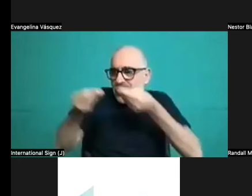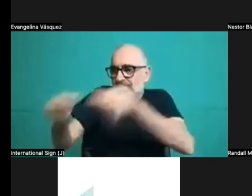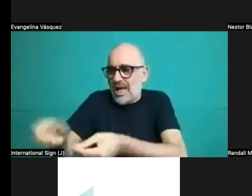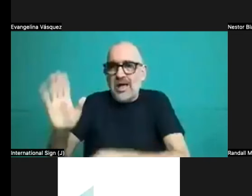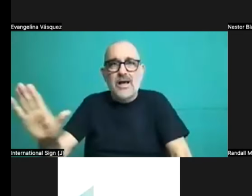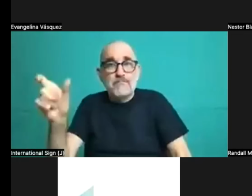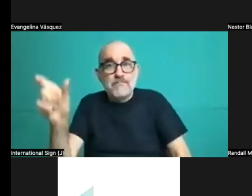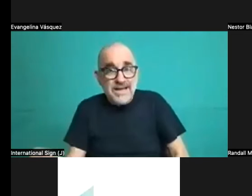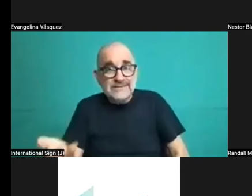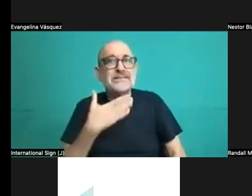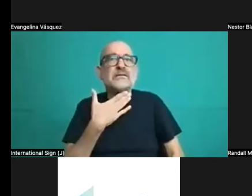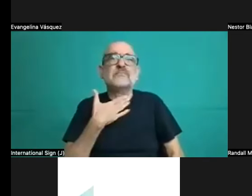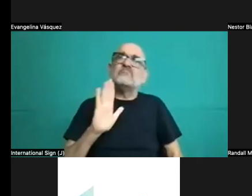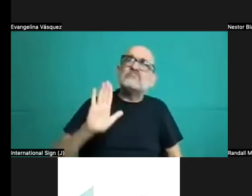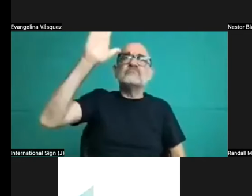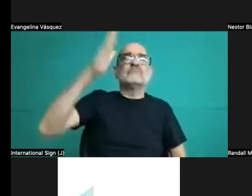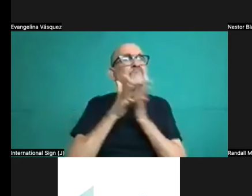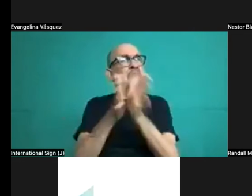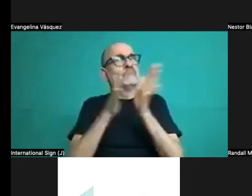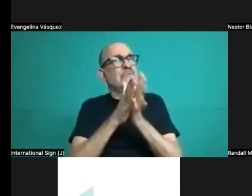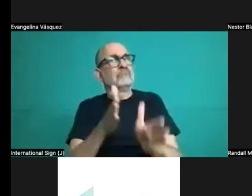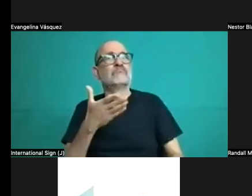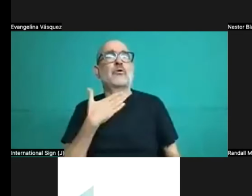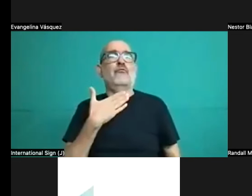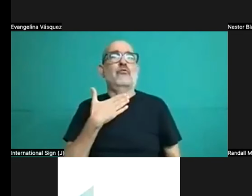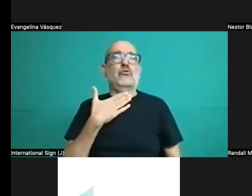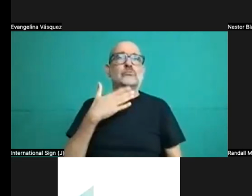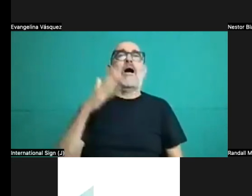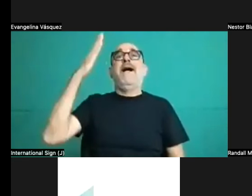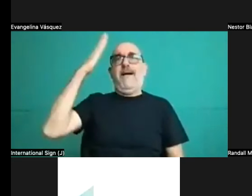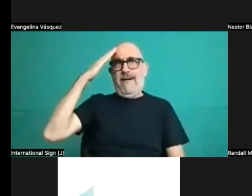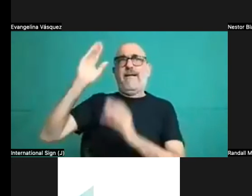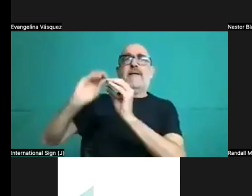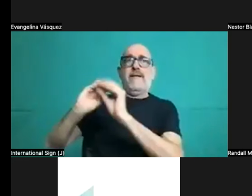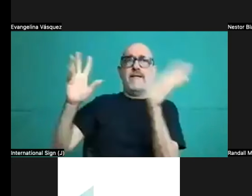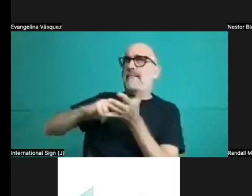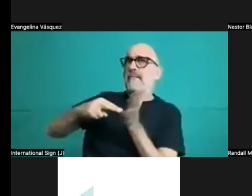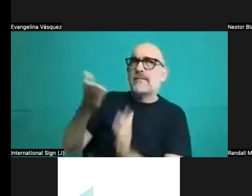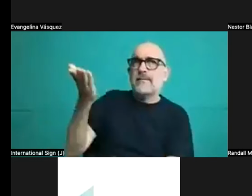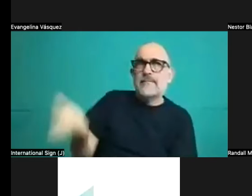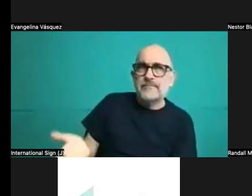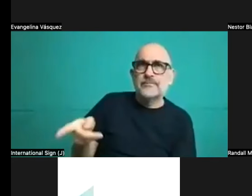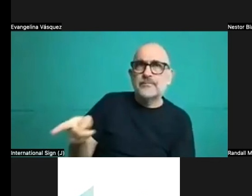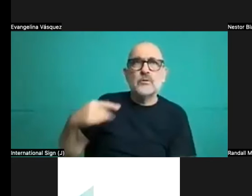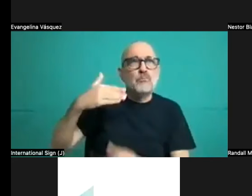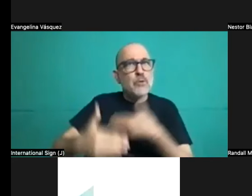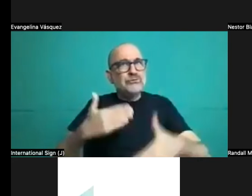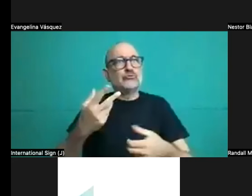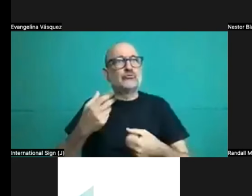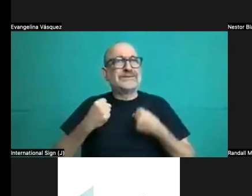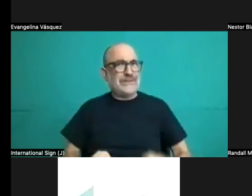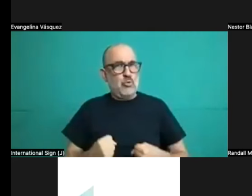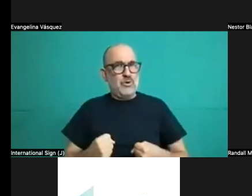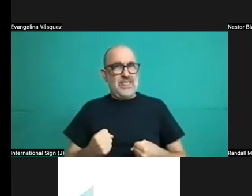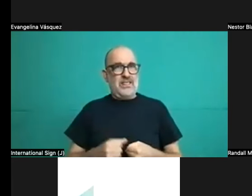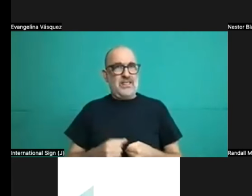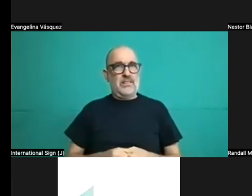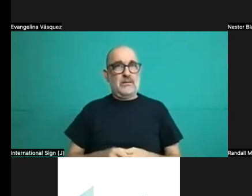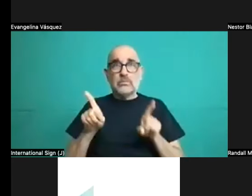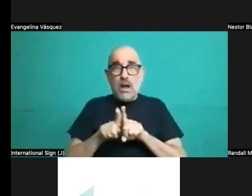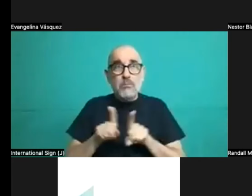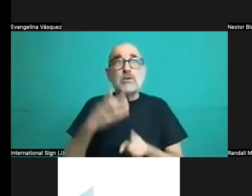gostaria de lembrar, que é a de produzir pesquisas científicas qui consigam identificar todos os...